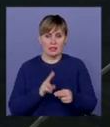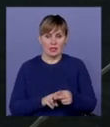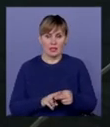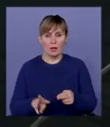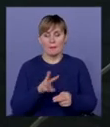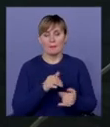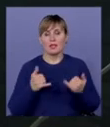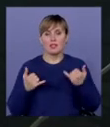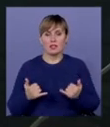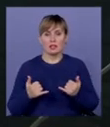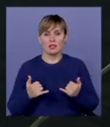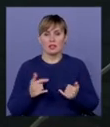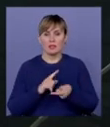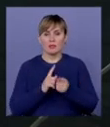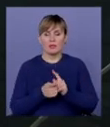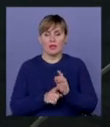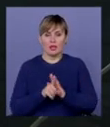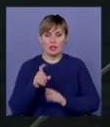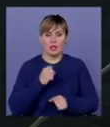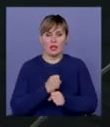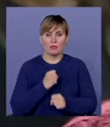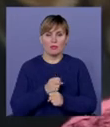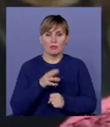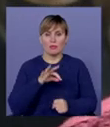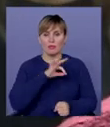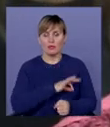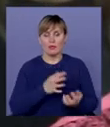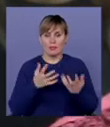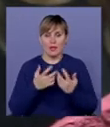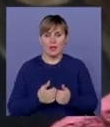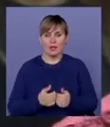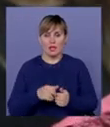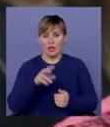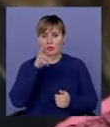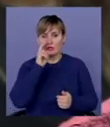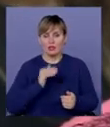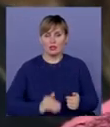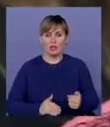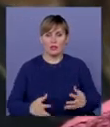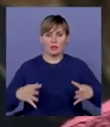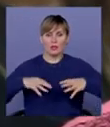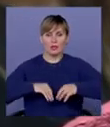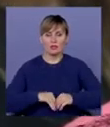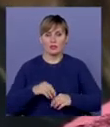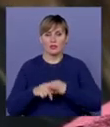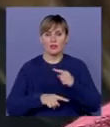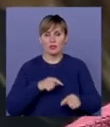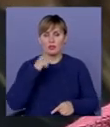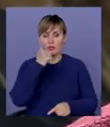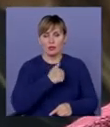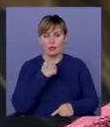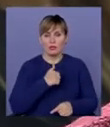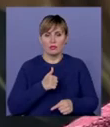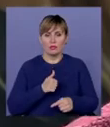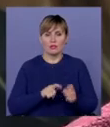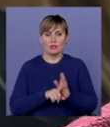сейчас начали работать по применению механизма государственно-частного партнерства. Следующий год в большом количестве